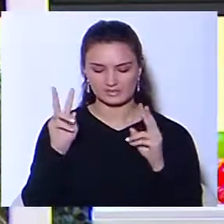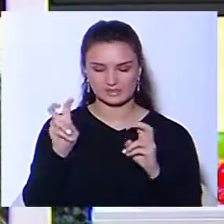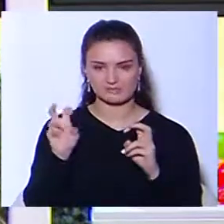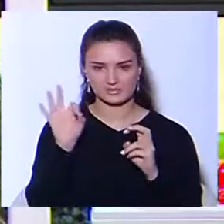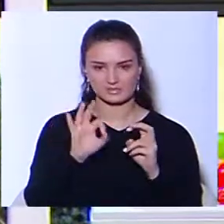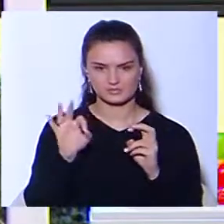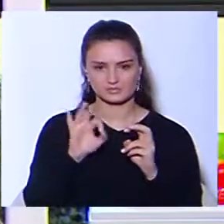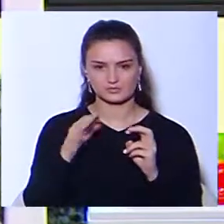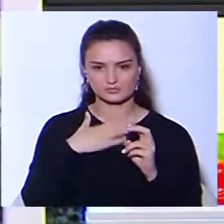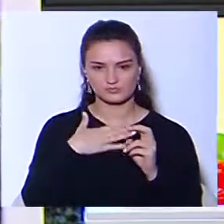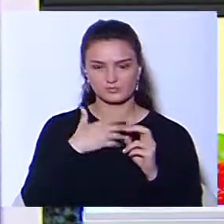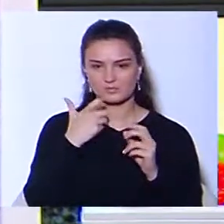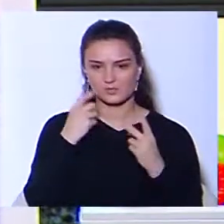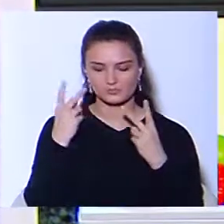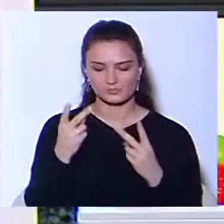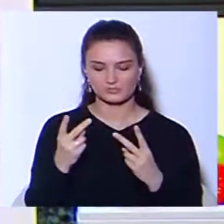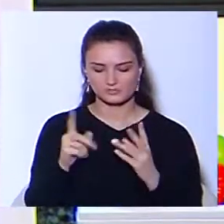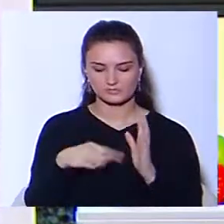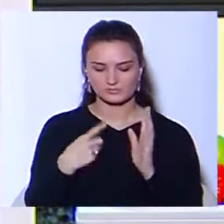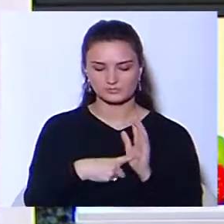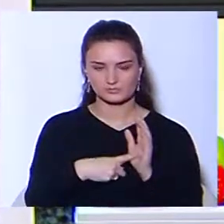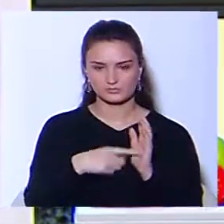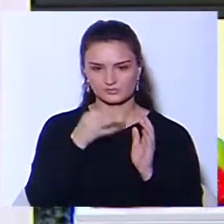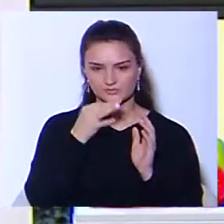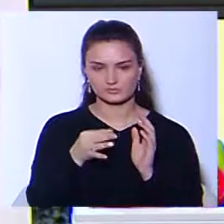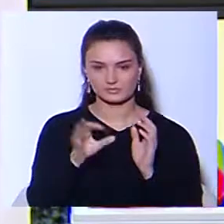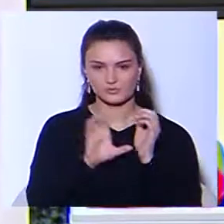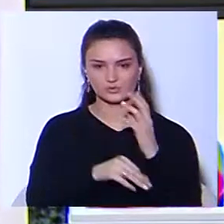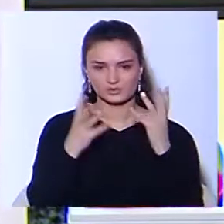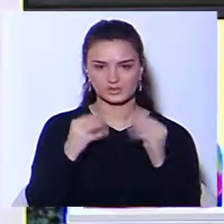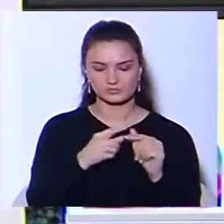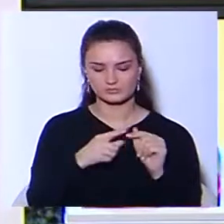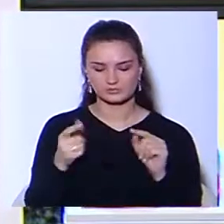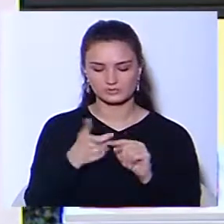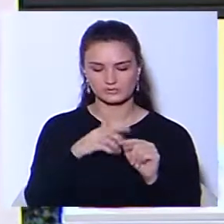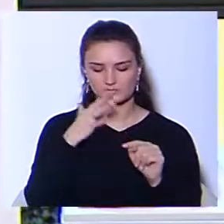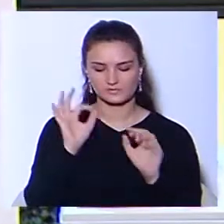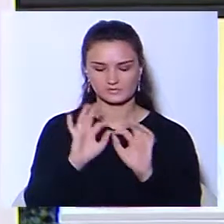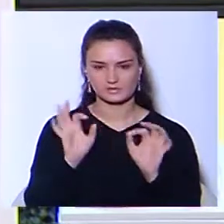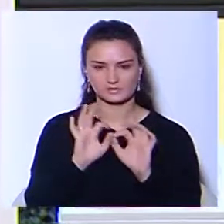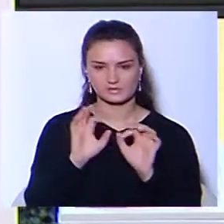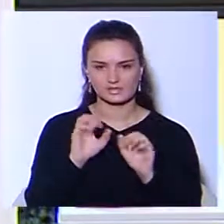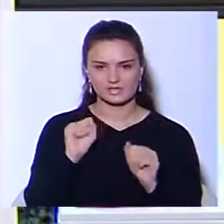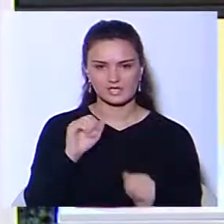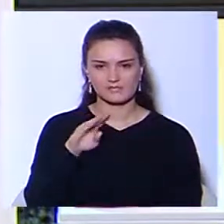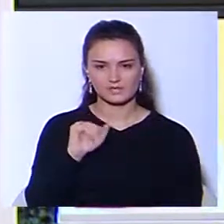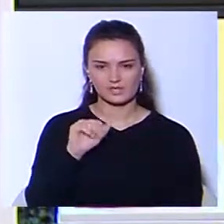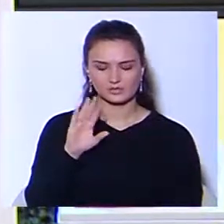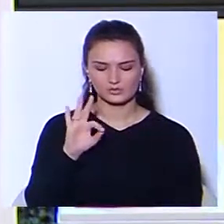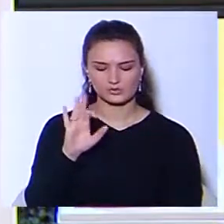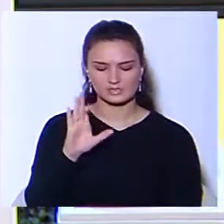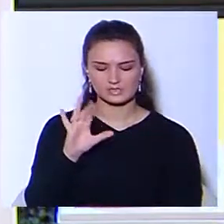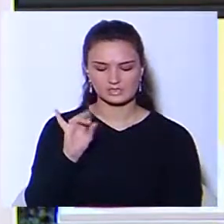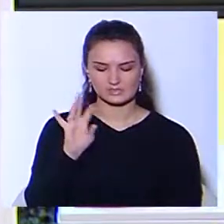რა კი ჩვენ მაყურებელს პასუხობთ შეკითხვებზე, ბოლო დღეებში ძალიან ბევრი საუბრობს აფლატოქსინთან